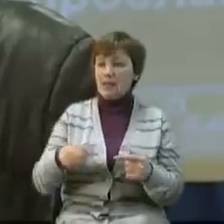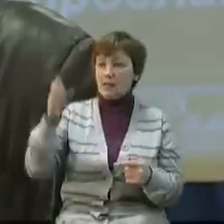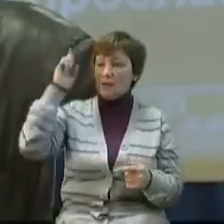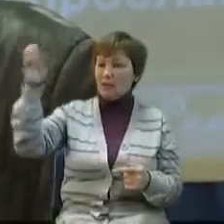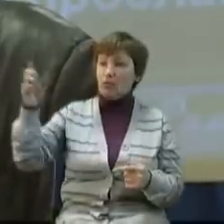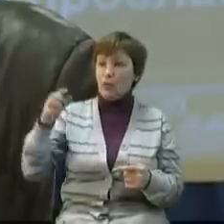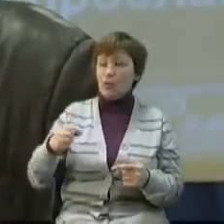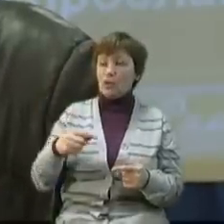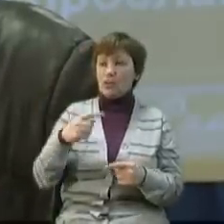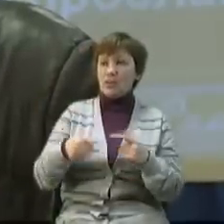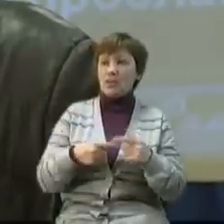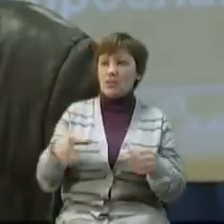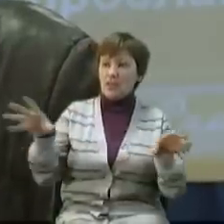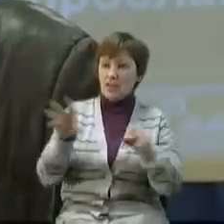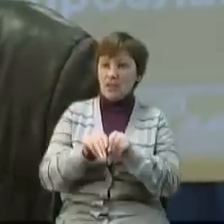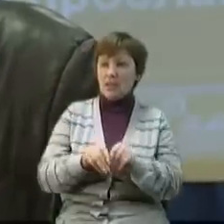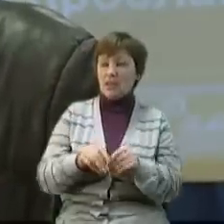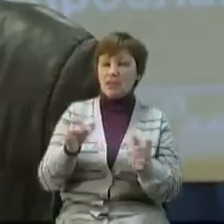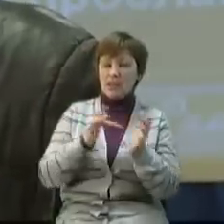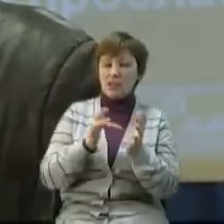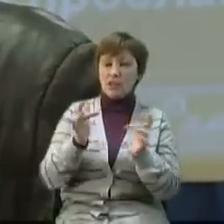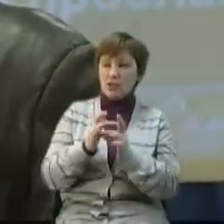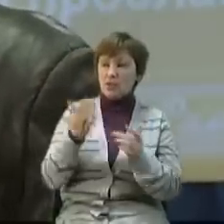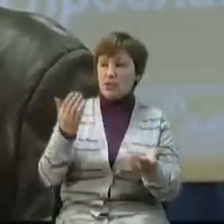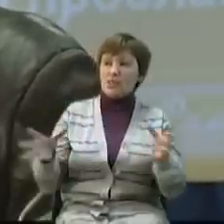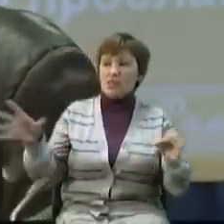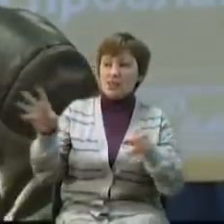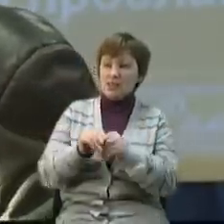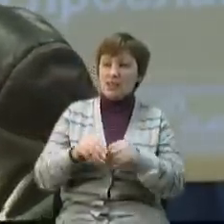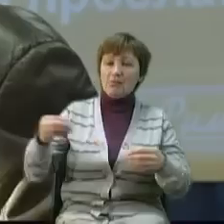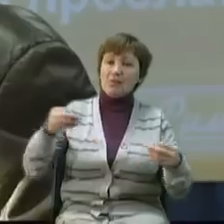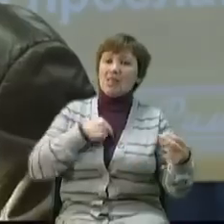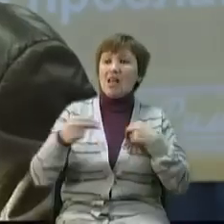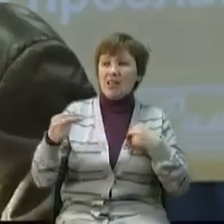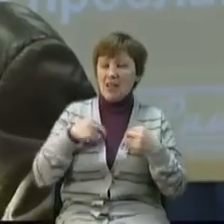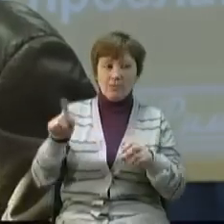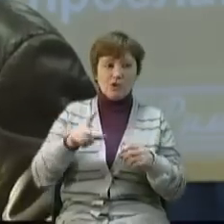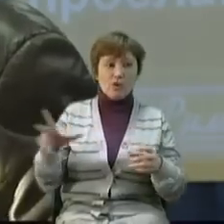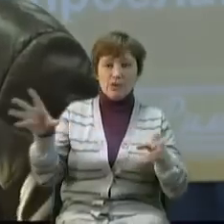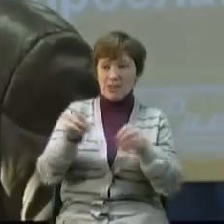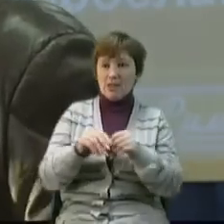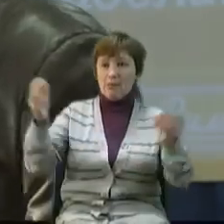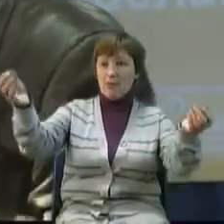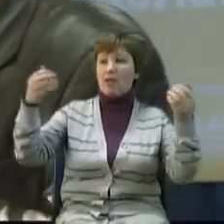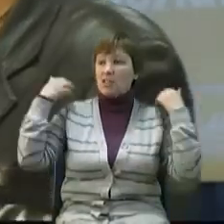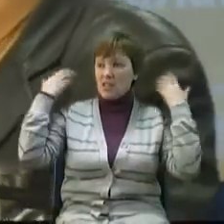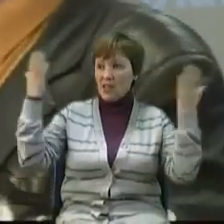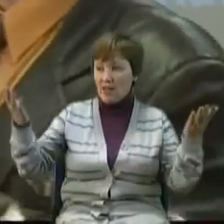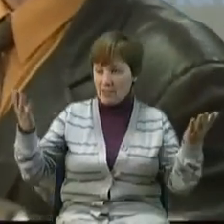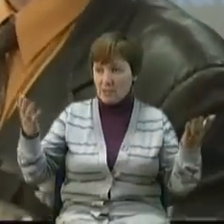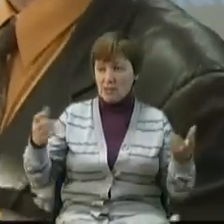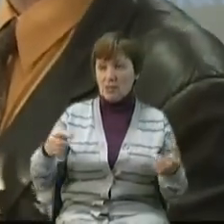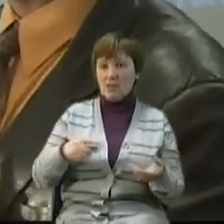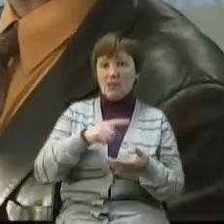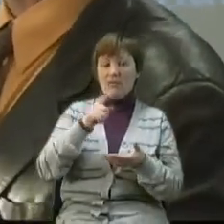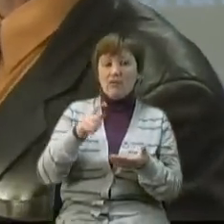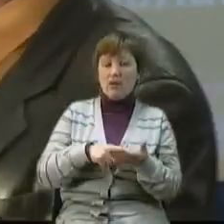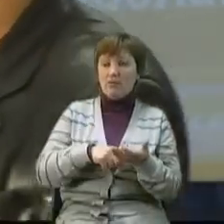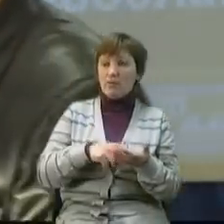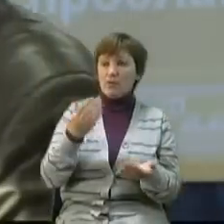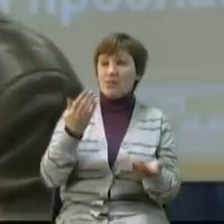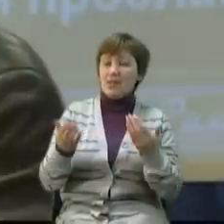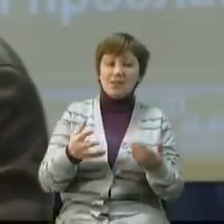же Христу, если только с Ним страдаем, чтобы с Ним и прославиться». Вот этот вопрос: если с Ним